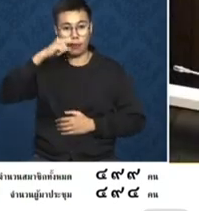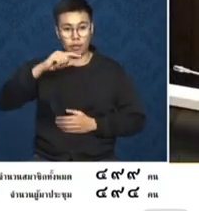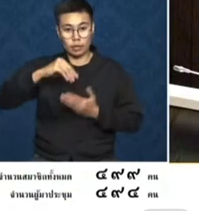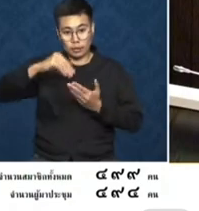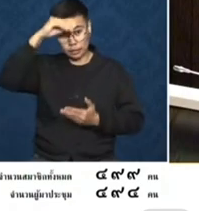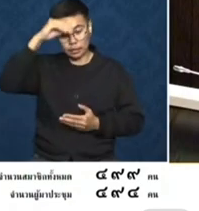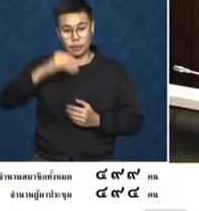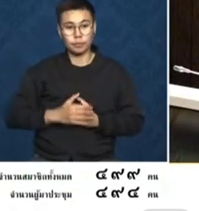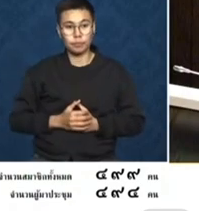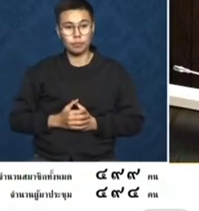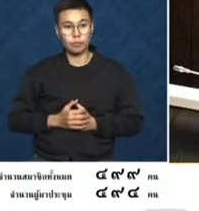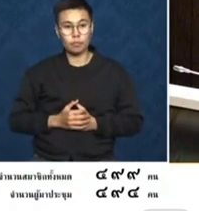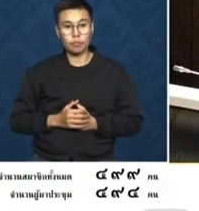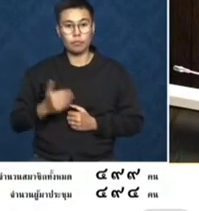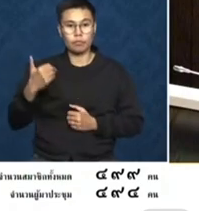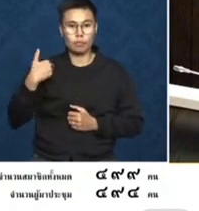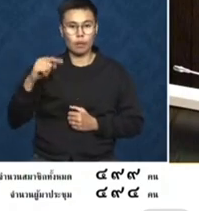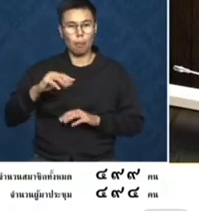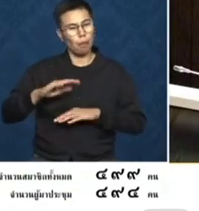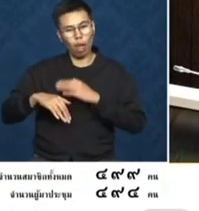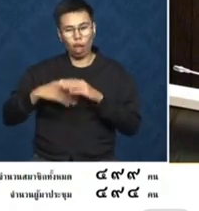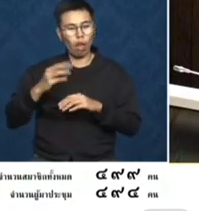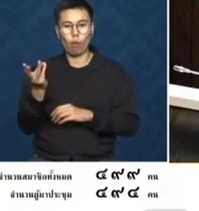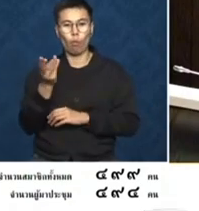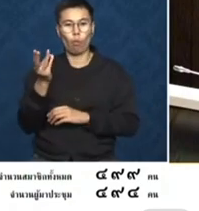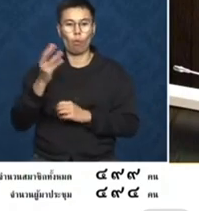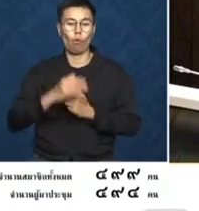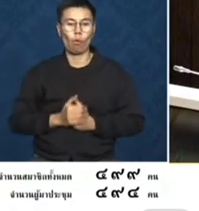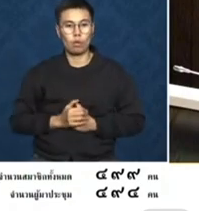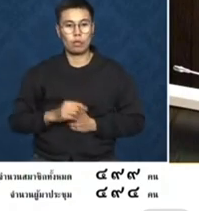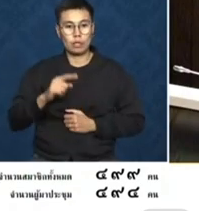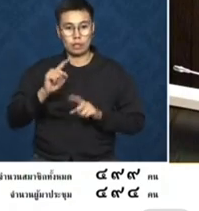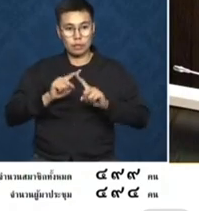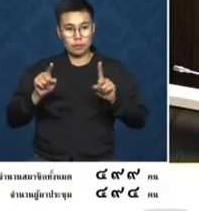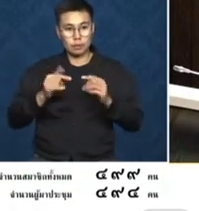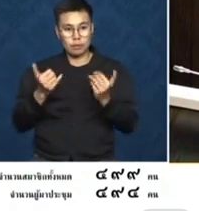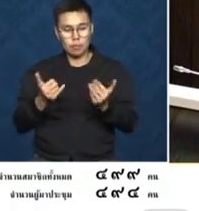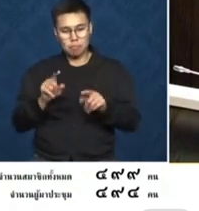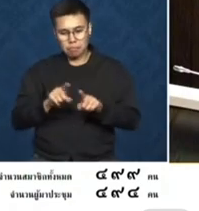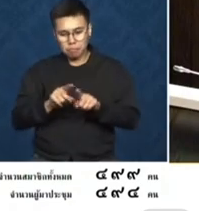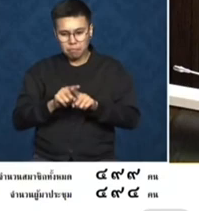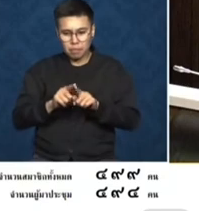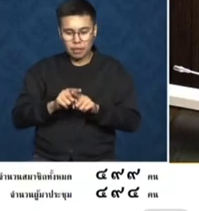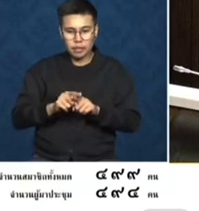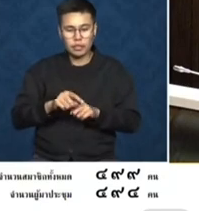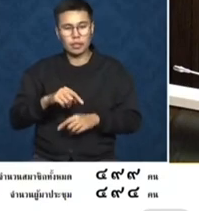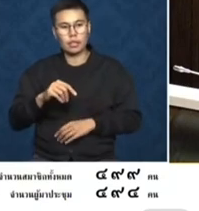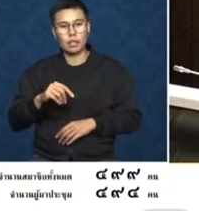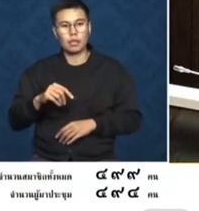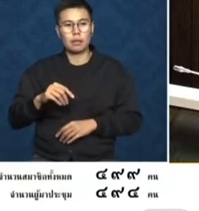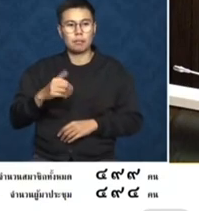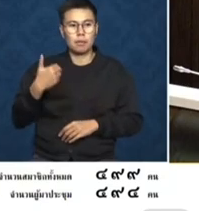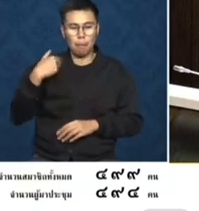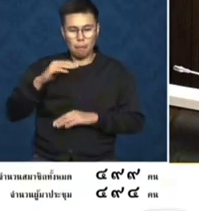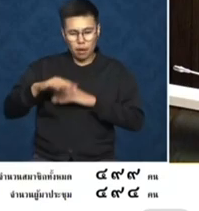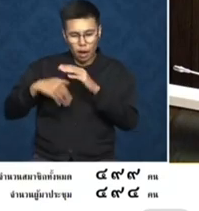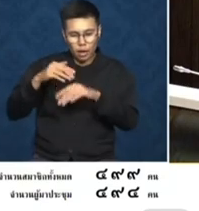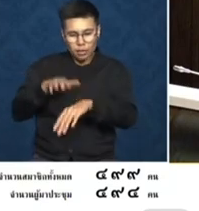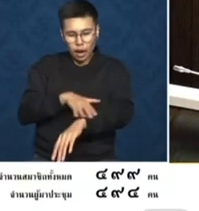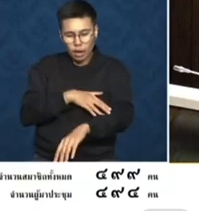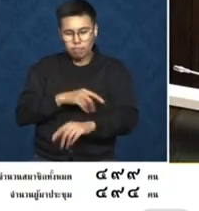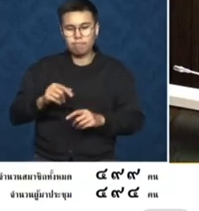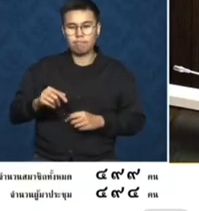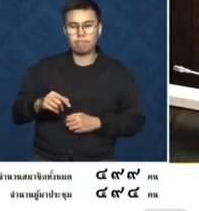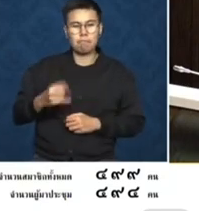แต่ากำลังเดินหลทางอยู่เดินตำหลงก็ไมใช่ว่าแย่นก